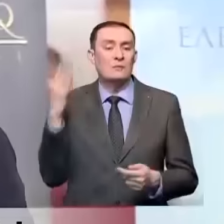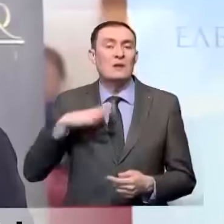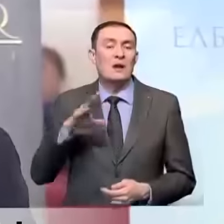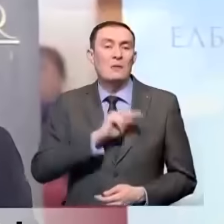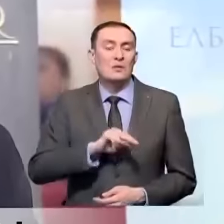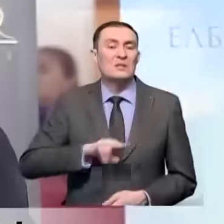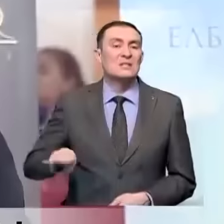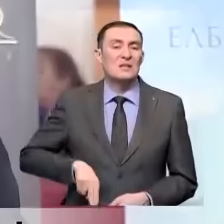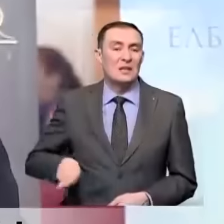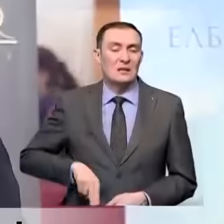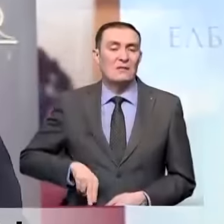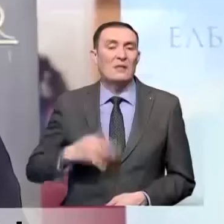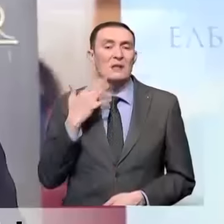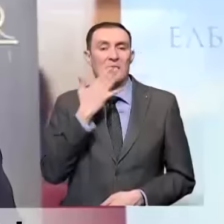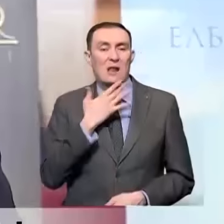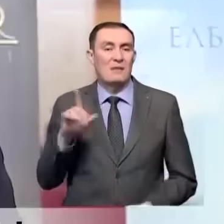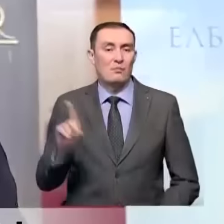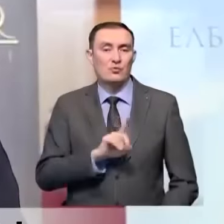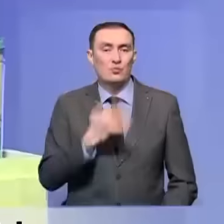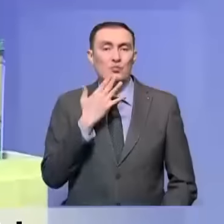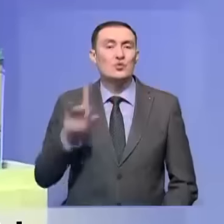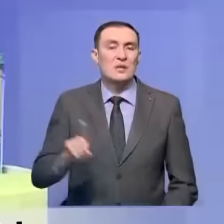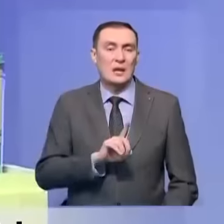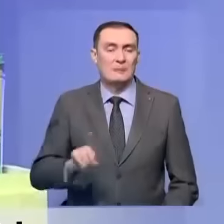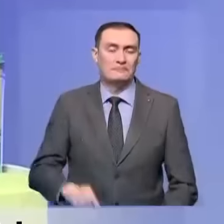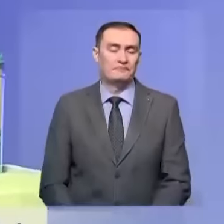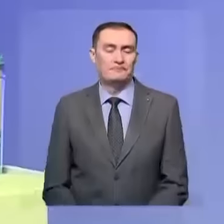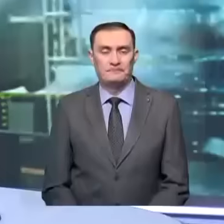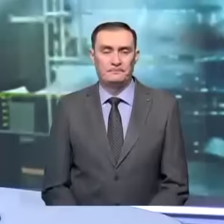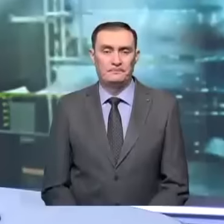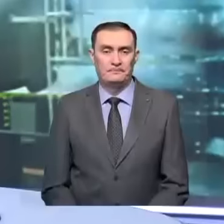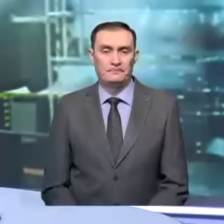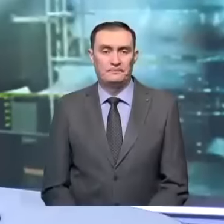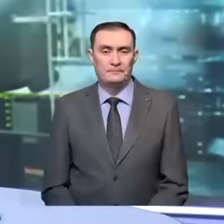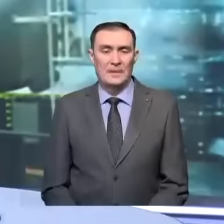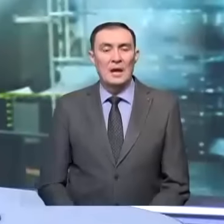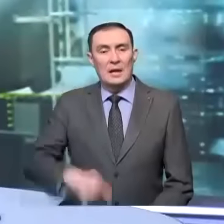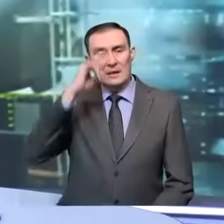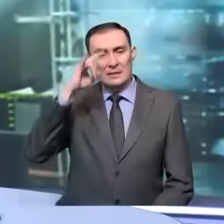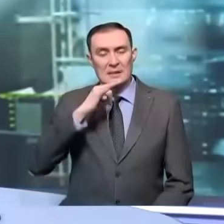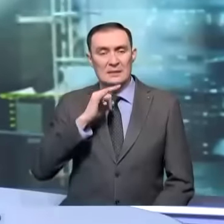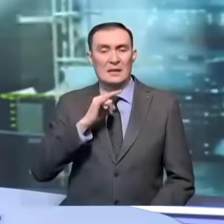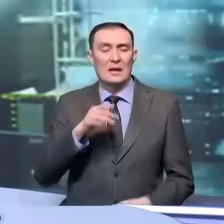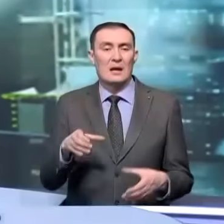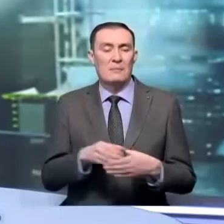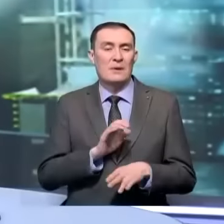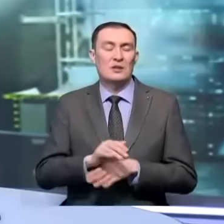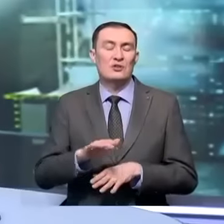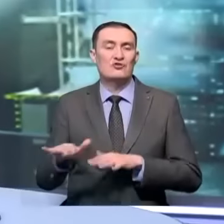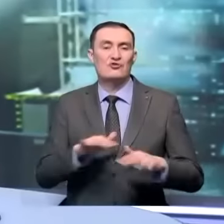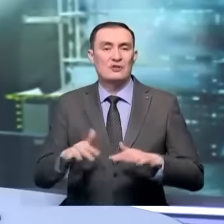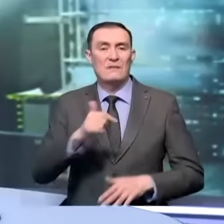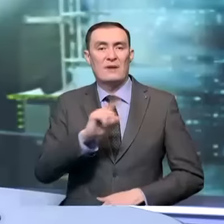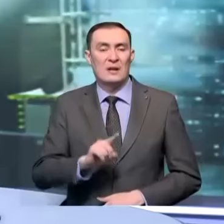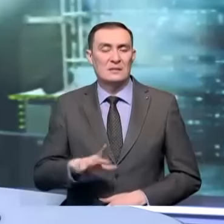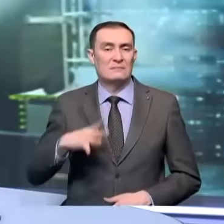работал директором Национального музея. Отечественные производители сжиженного газа